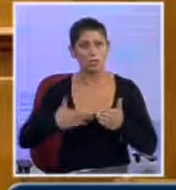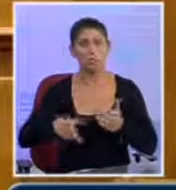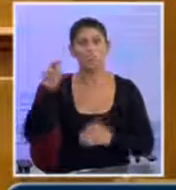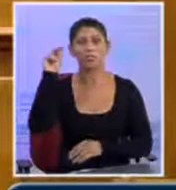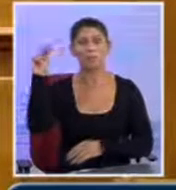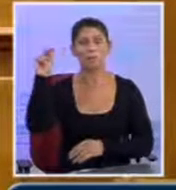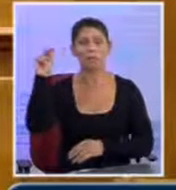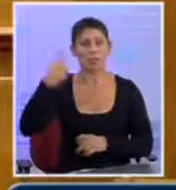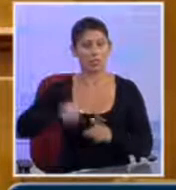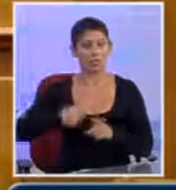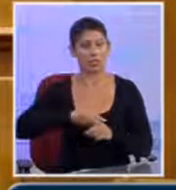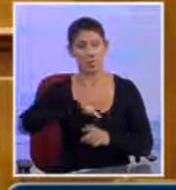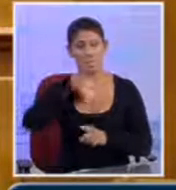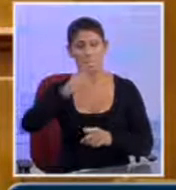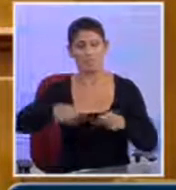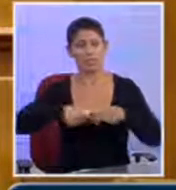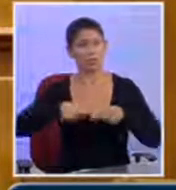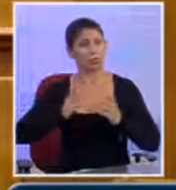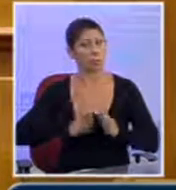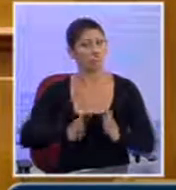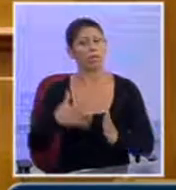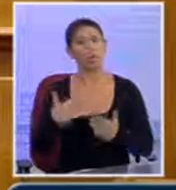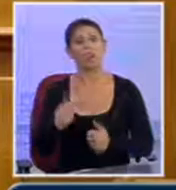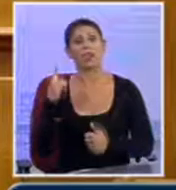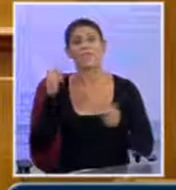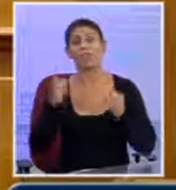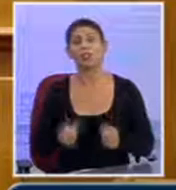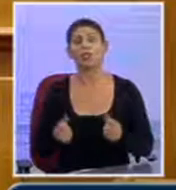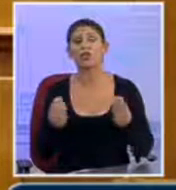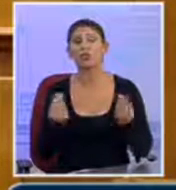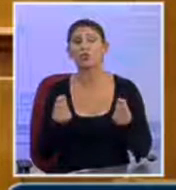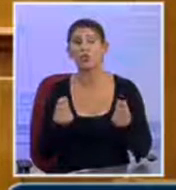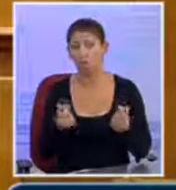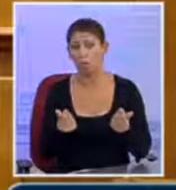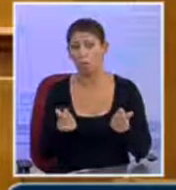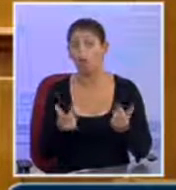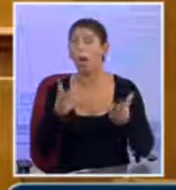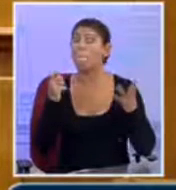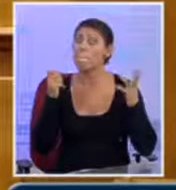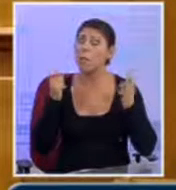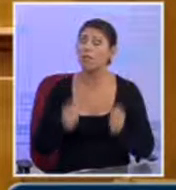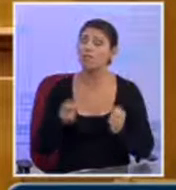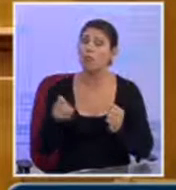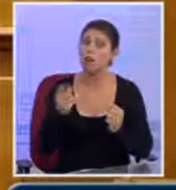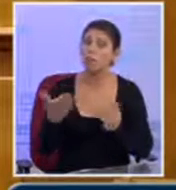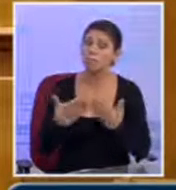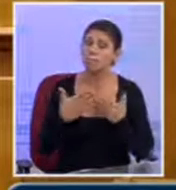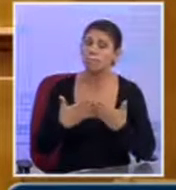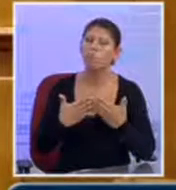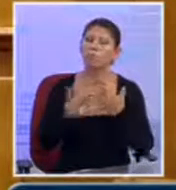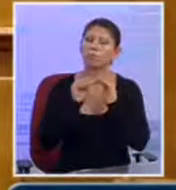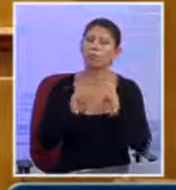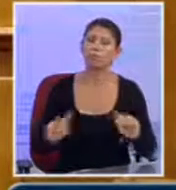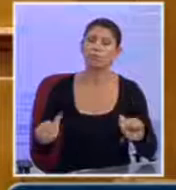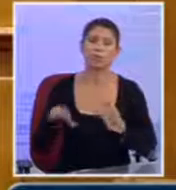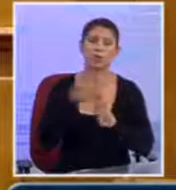μας μέχρι τα Χριστούγεννα. Προχωράει αυτό και θα αποτελέσει ένα βασικό εργαλείο βασικότατο εργαλείο για την εξυγίαση